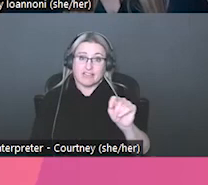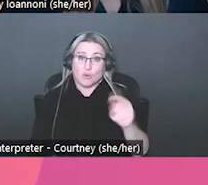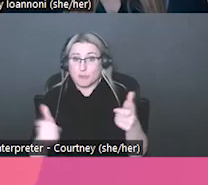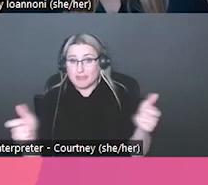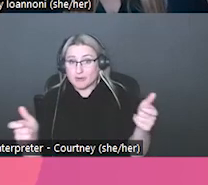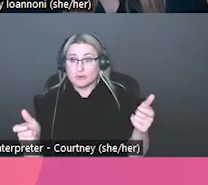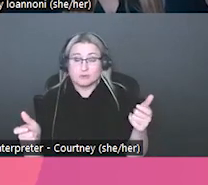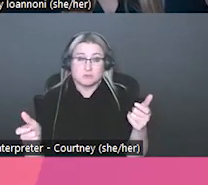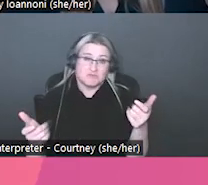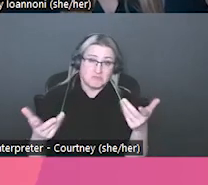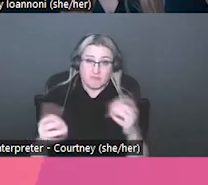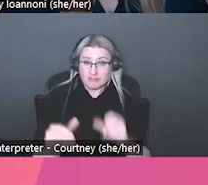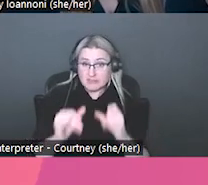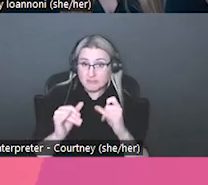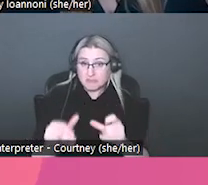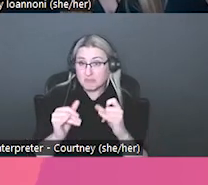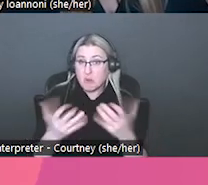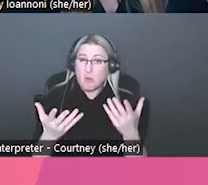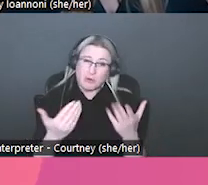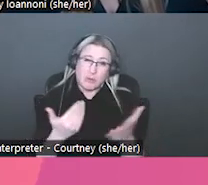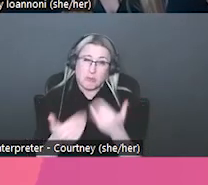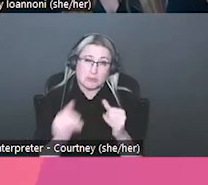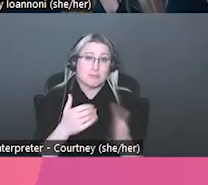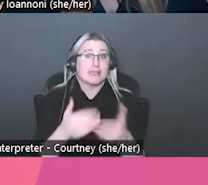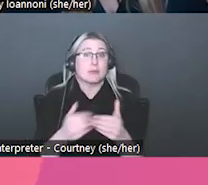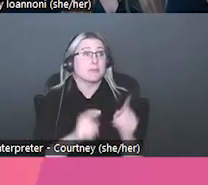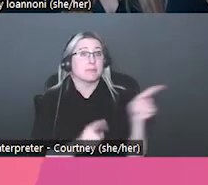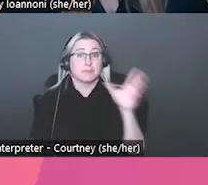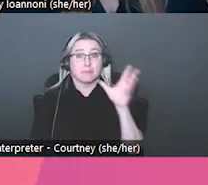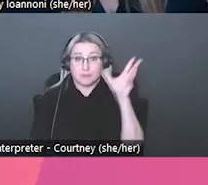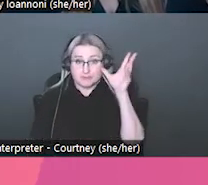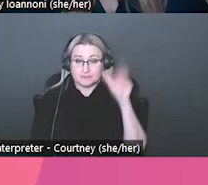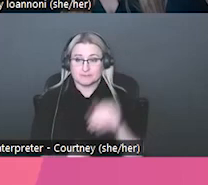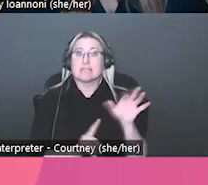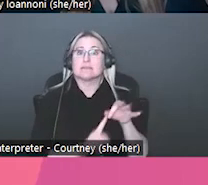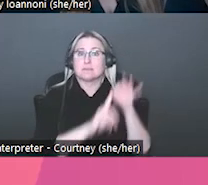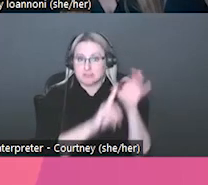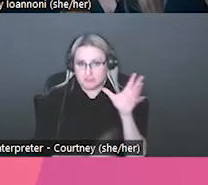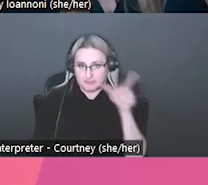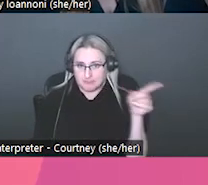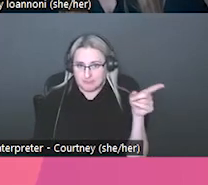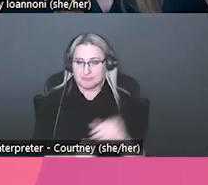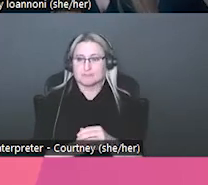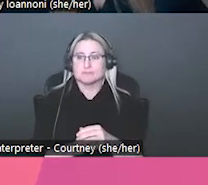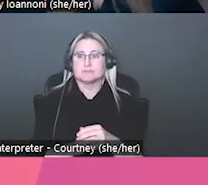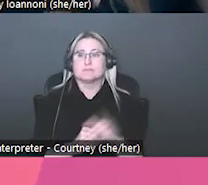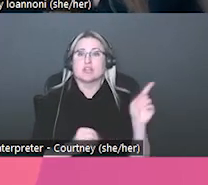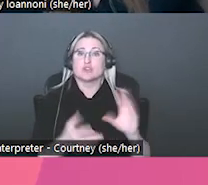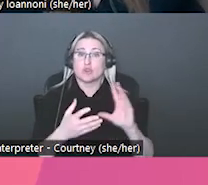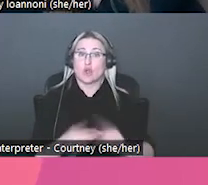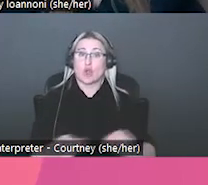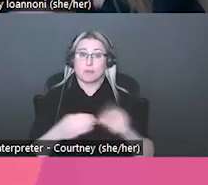dans la salle, et vous pouvez peut-être vous sentir interpellé, mais je peux comprendre la